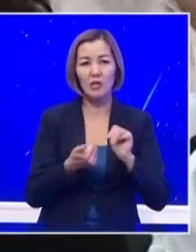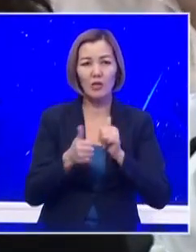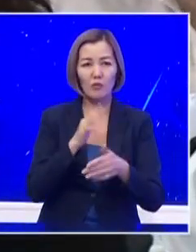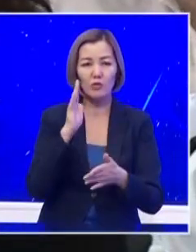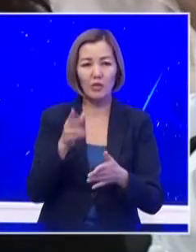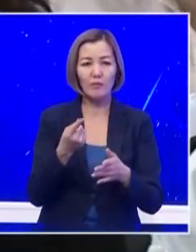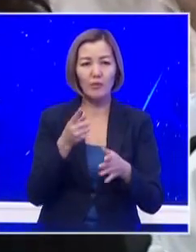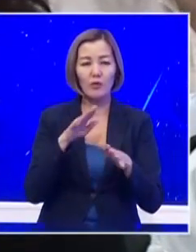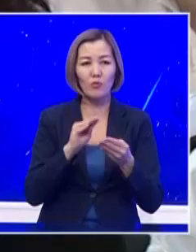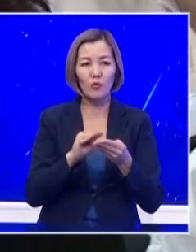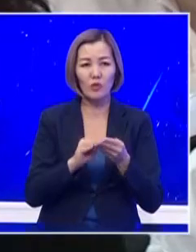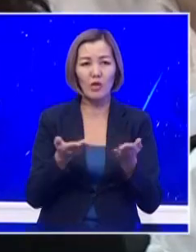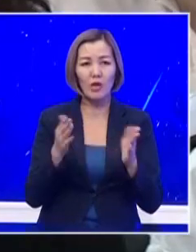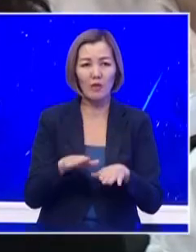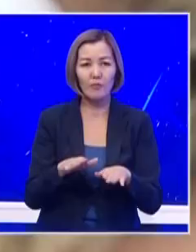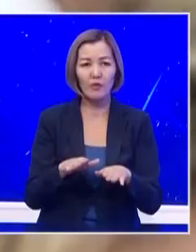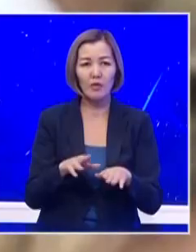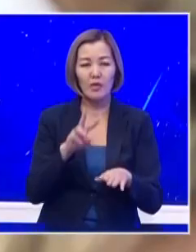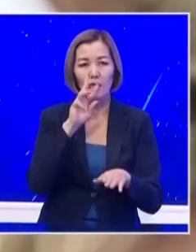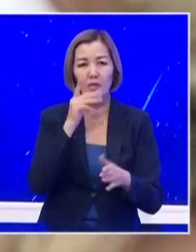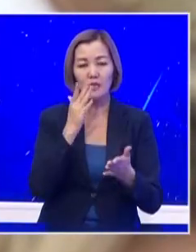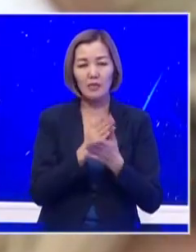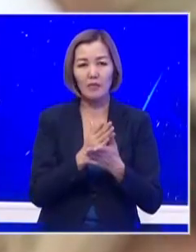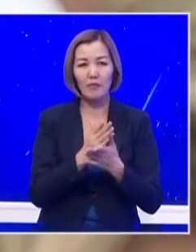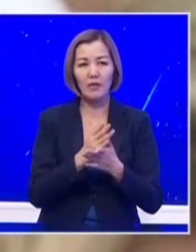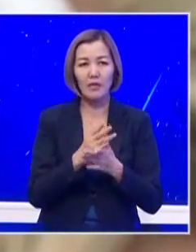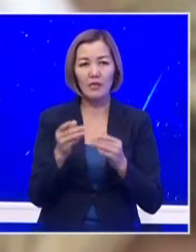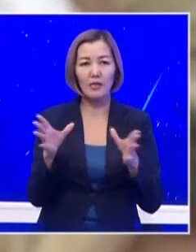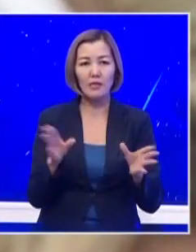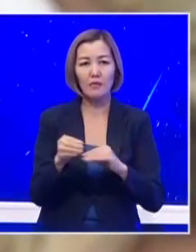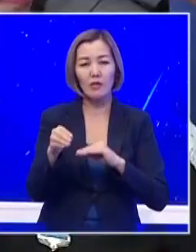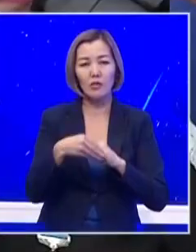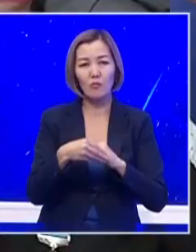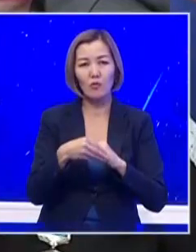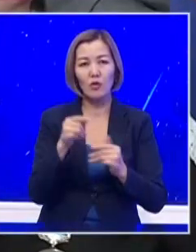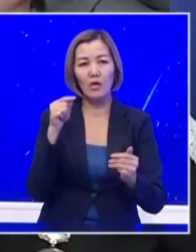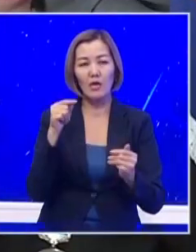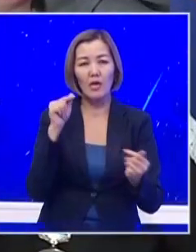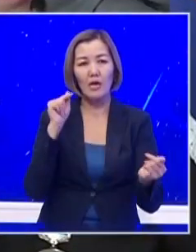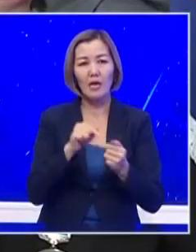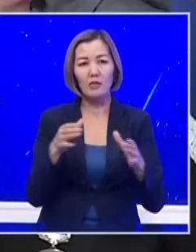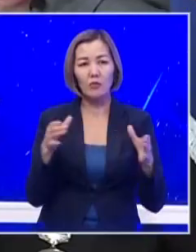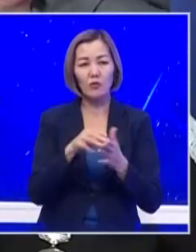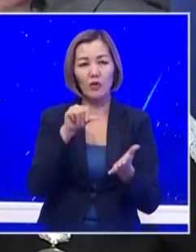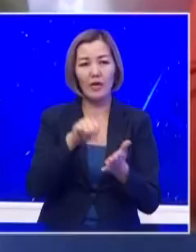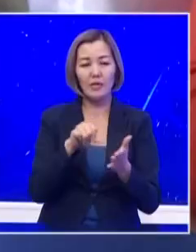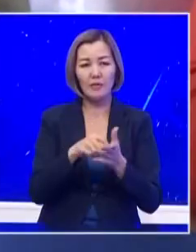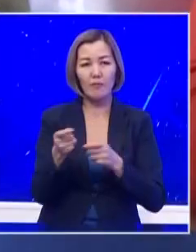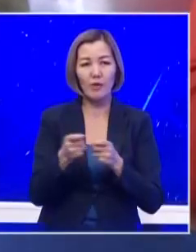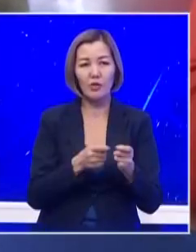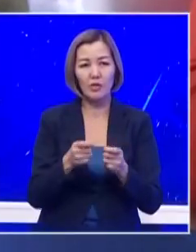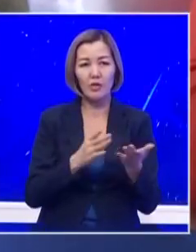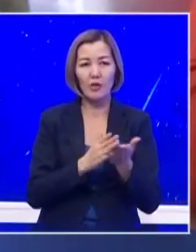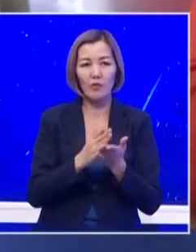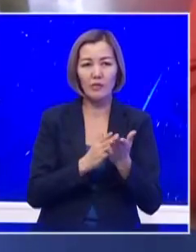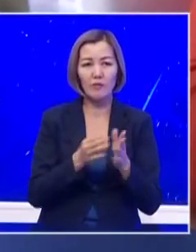Бір орында отыра берудің де өзіндік кем тұстары бар. Бұл іске сыбайлас жемқорлыққа қарсы күрес агенттігінің өкілдері қатысып, басшылық лауазымындағылар